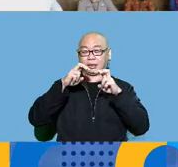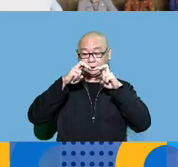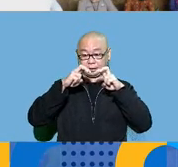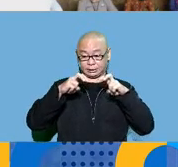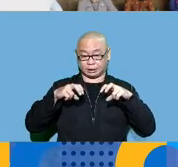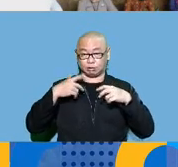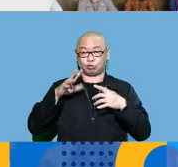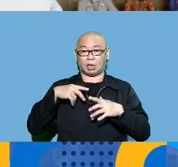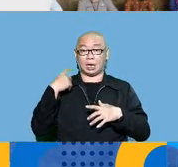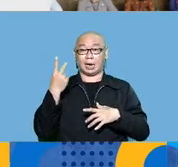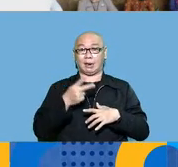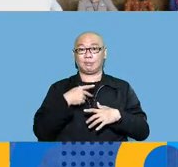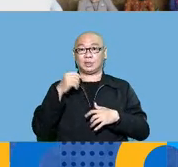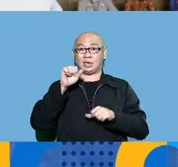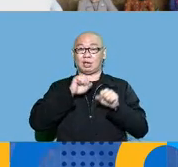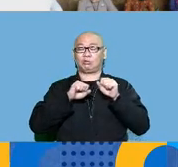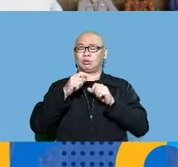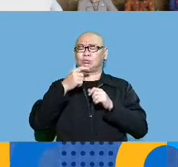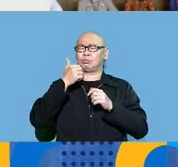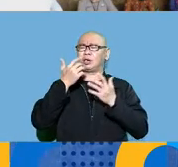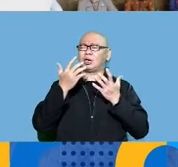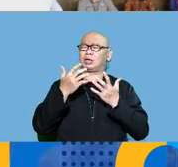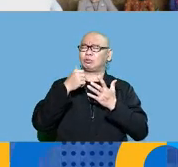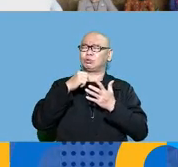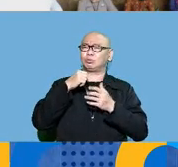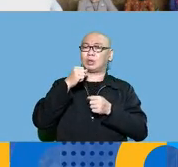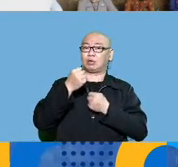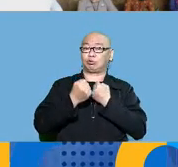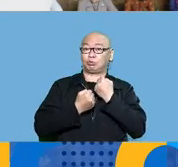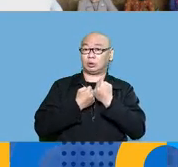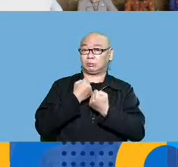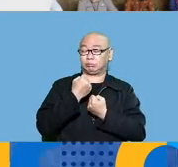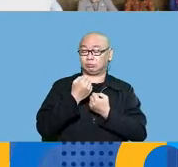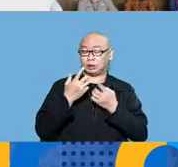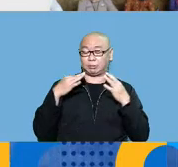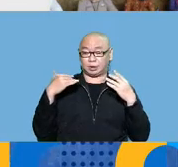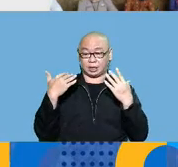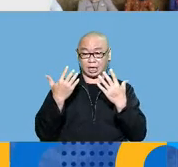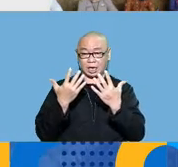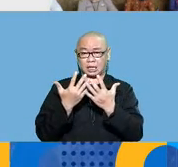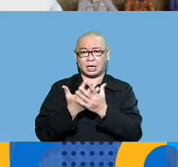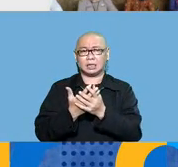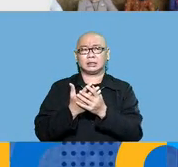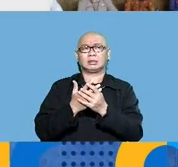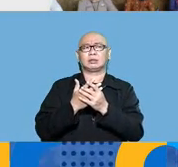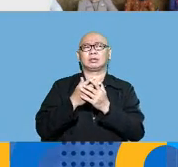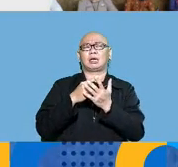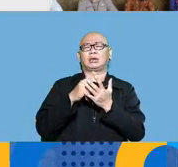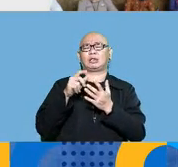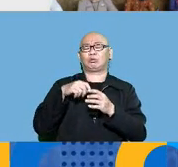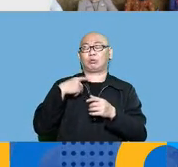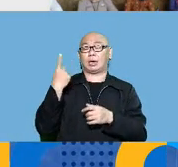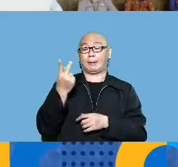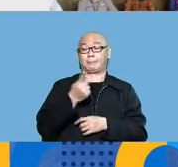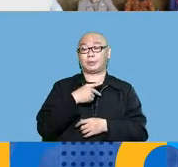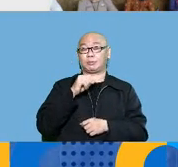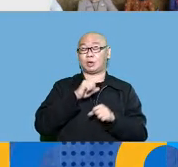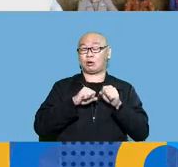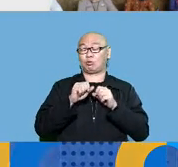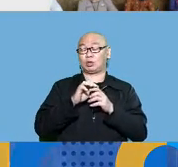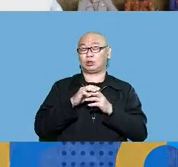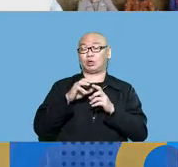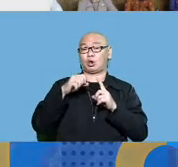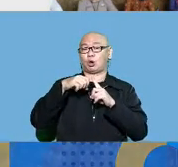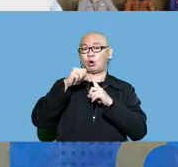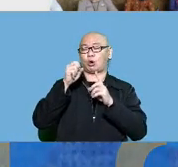maka kami berharap untuk mengimplementasikan riset kami kepada masyarakat. Oleh karena itu, kami melakukan kegiatan